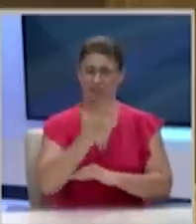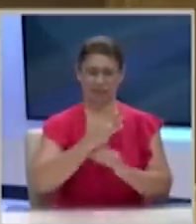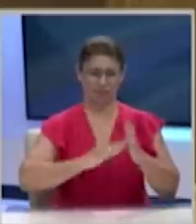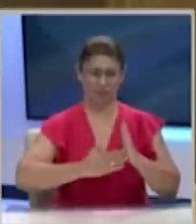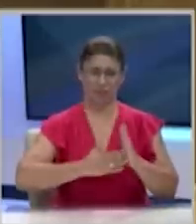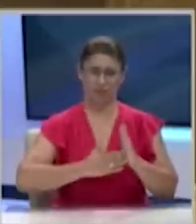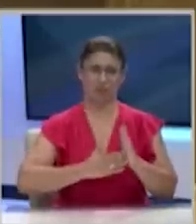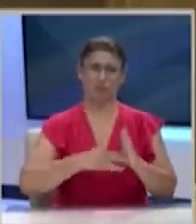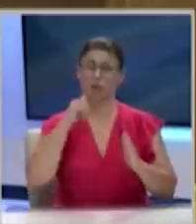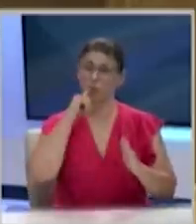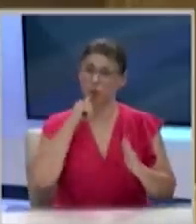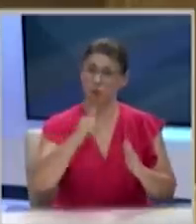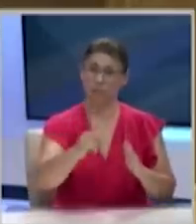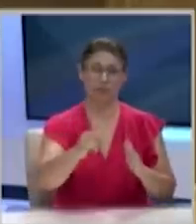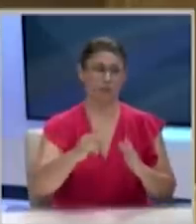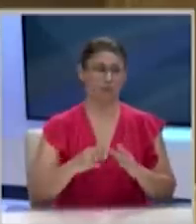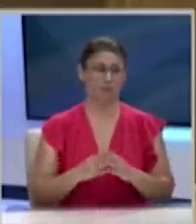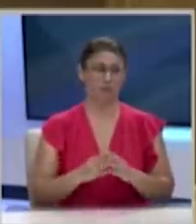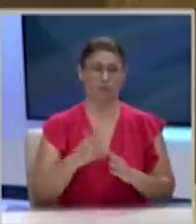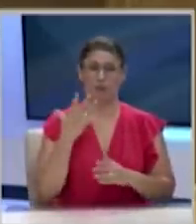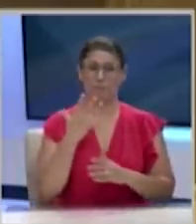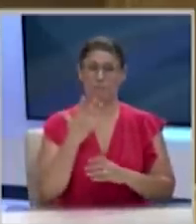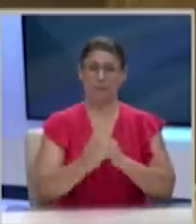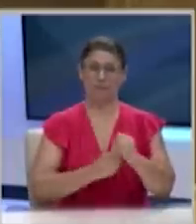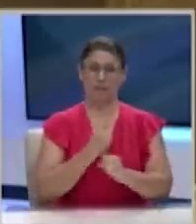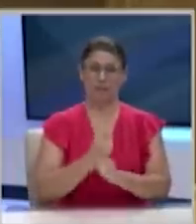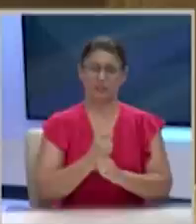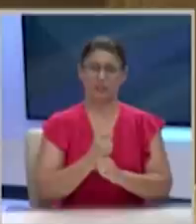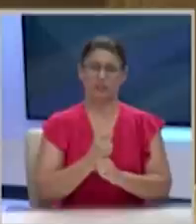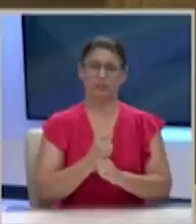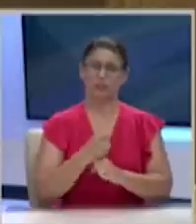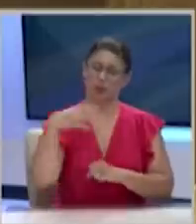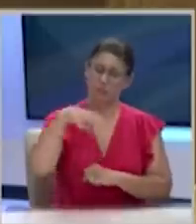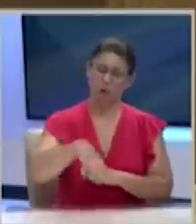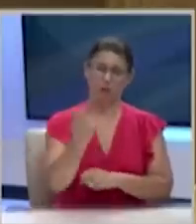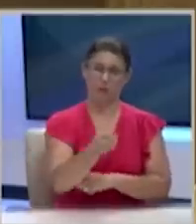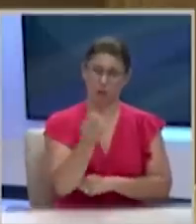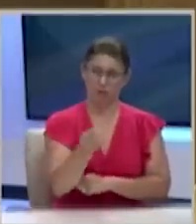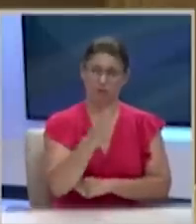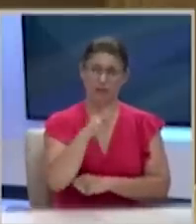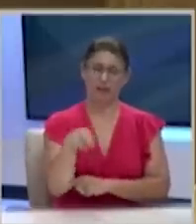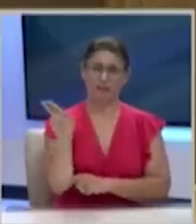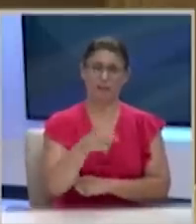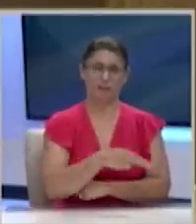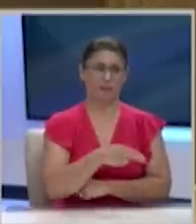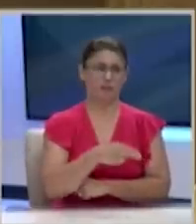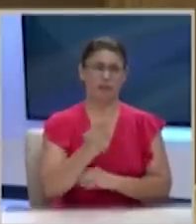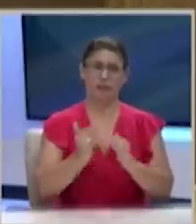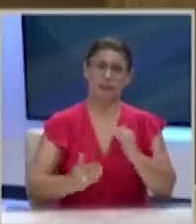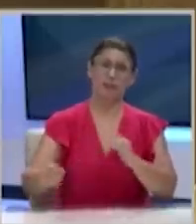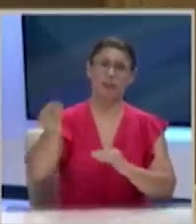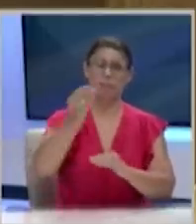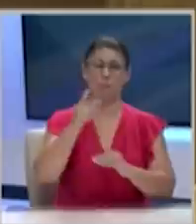καλυφθούν, να μονιμοποιηθούν πενταετής, επταετής και εποχιακοί πυροσβέστες, να καταργηθεί η